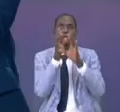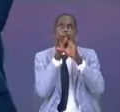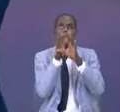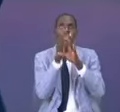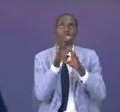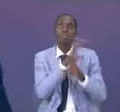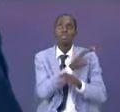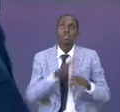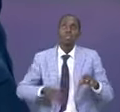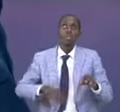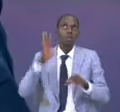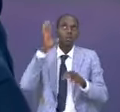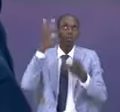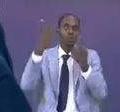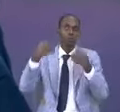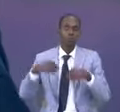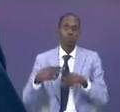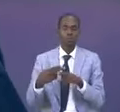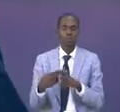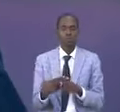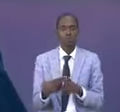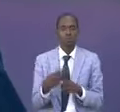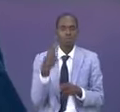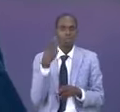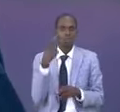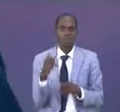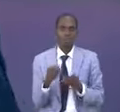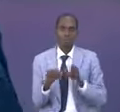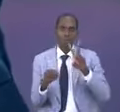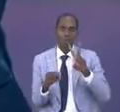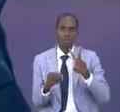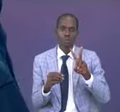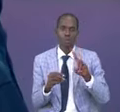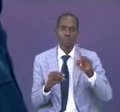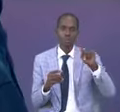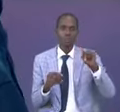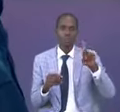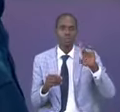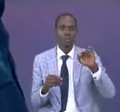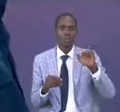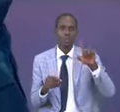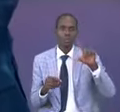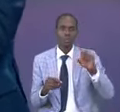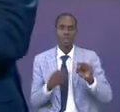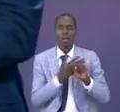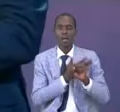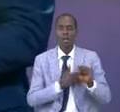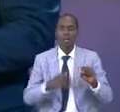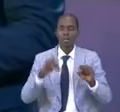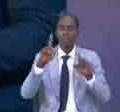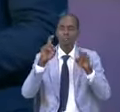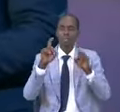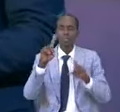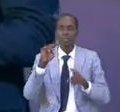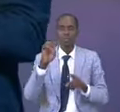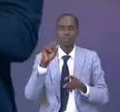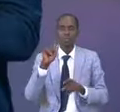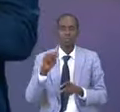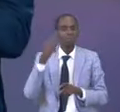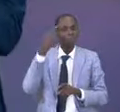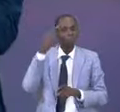les épreuves et les tests pour le peuple de Dieu les épreuves les textes pour le peuple de Dieu les épreuves